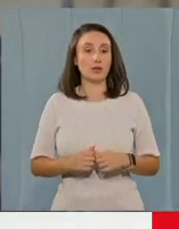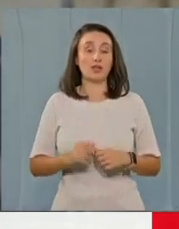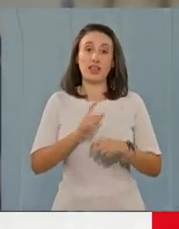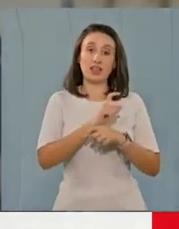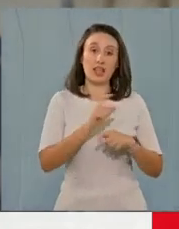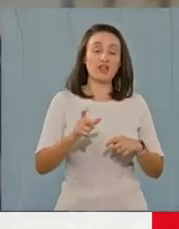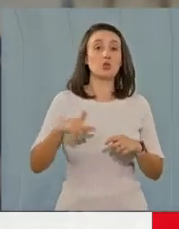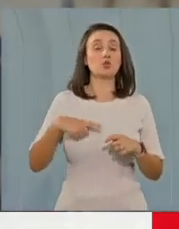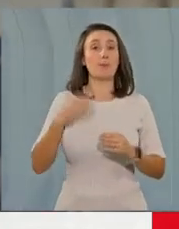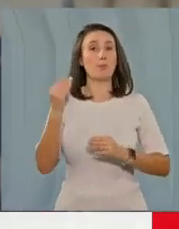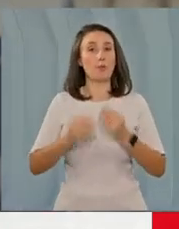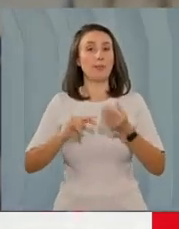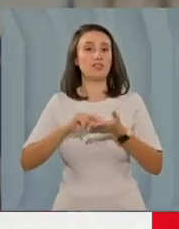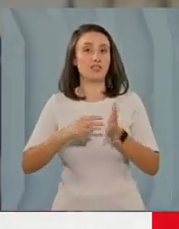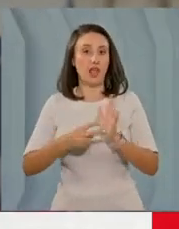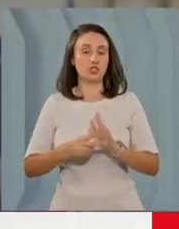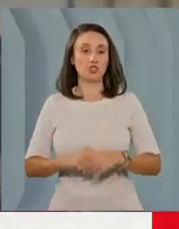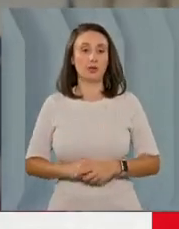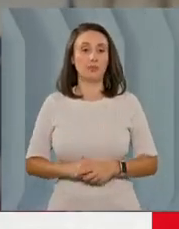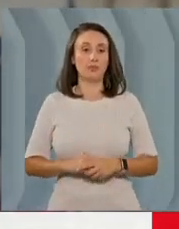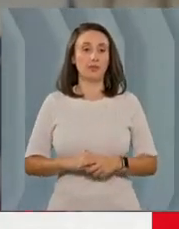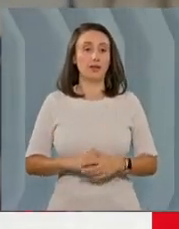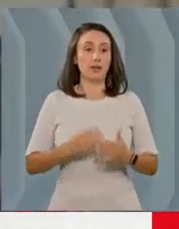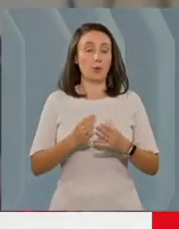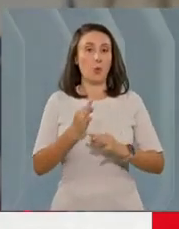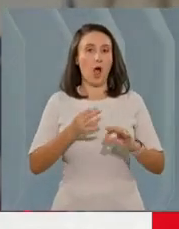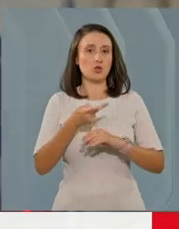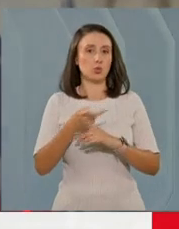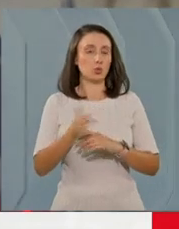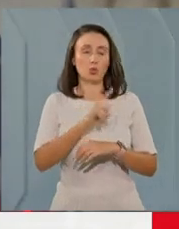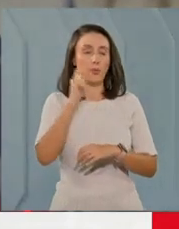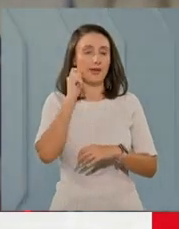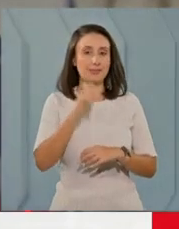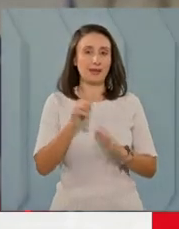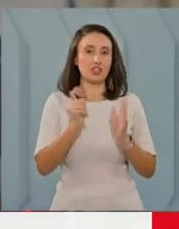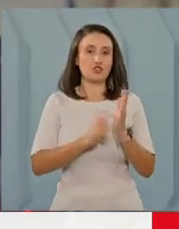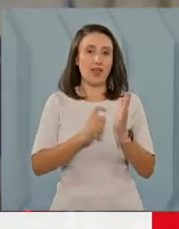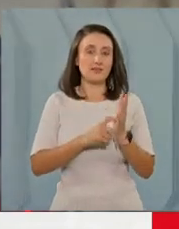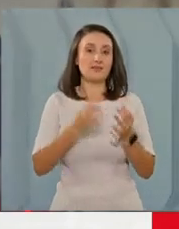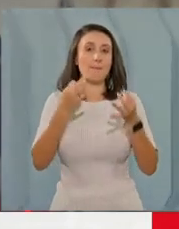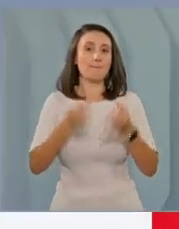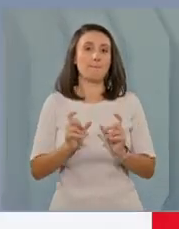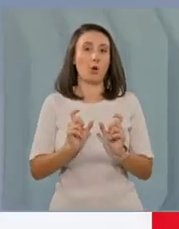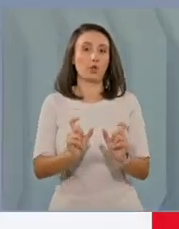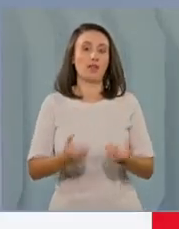de vină ar fi problemele tehnice deoarece gazoductul nu mai Respectă cerințele de siguranță